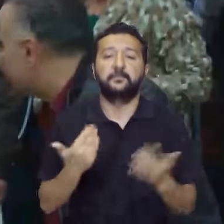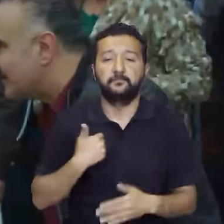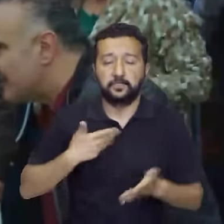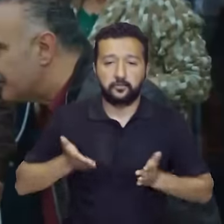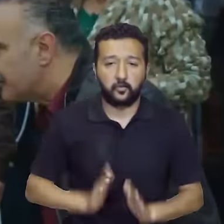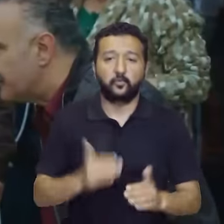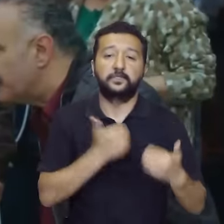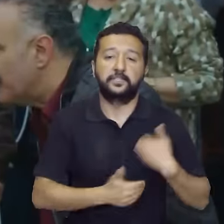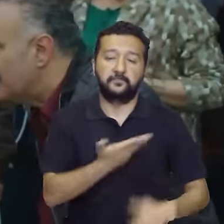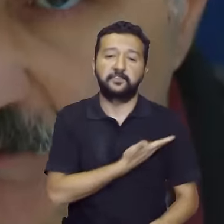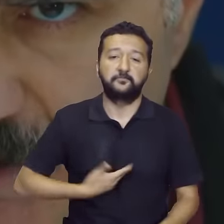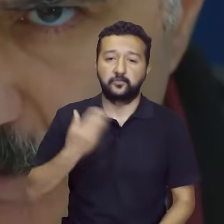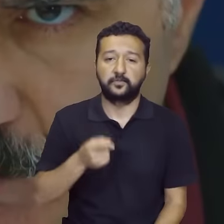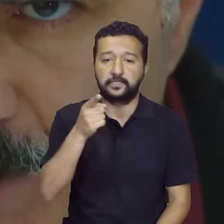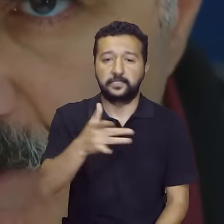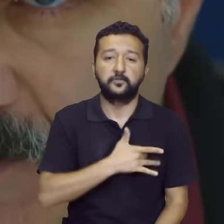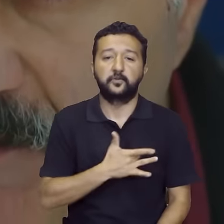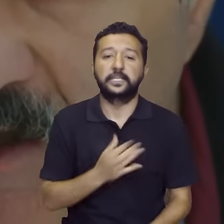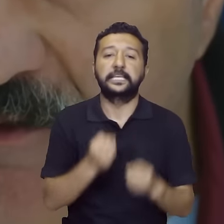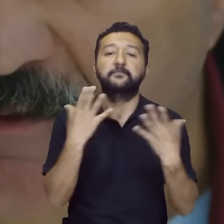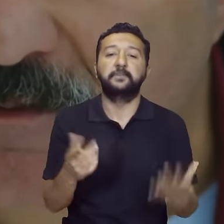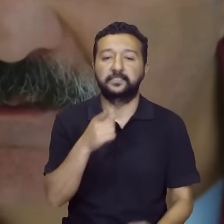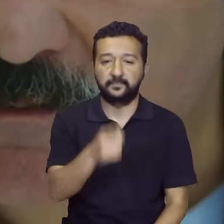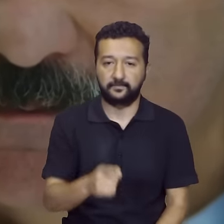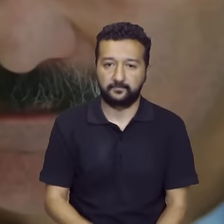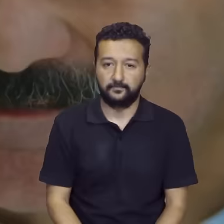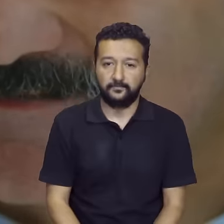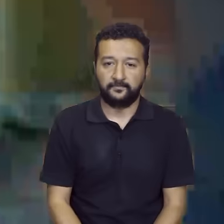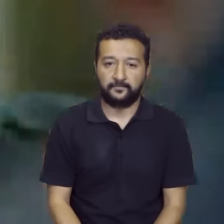Biz doğuştan sevmişiz. Senin yüreğin yetmez.